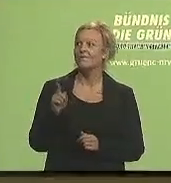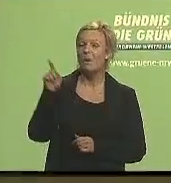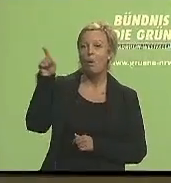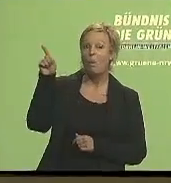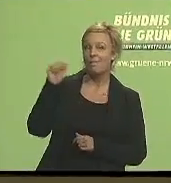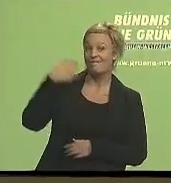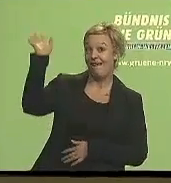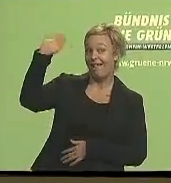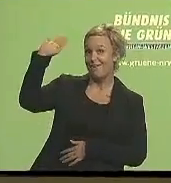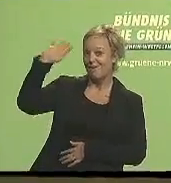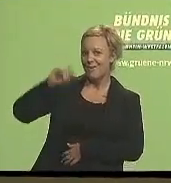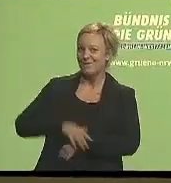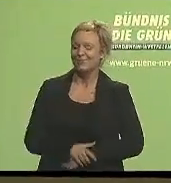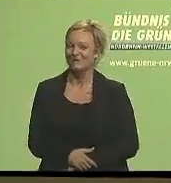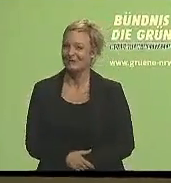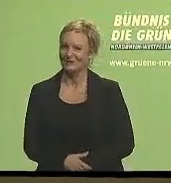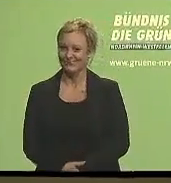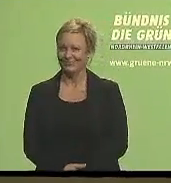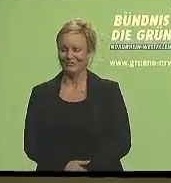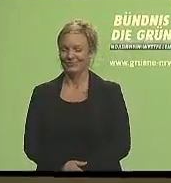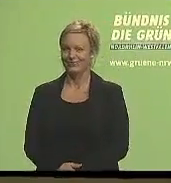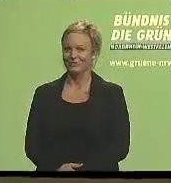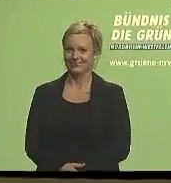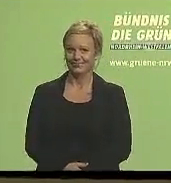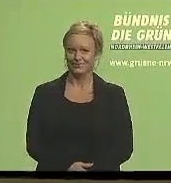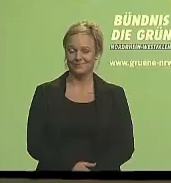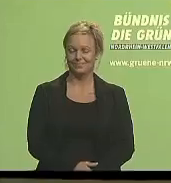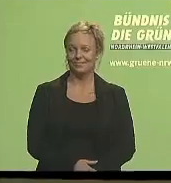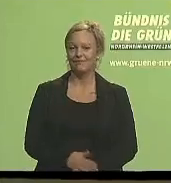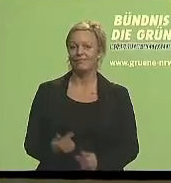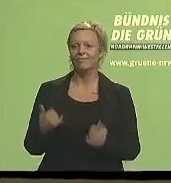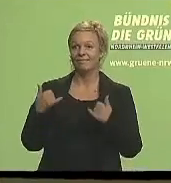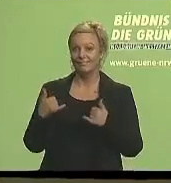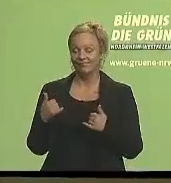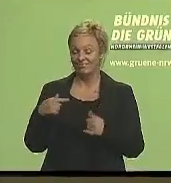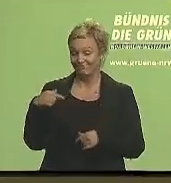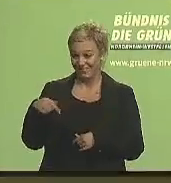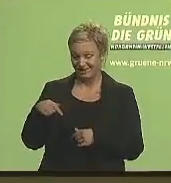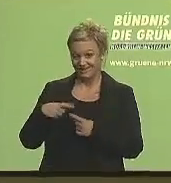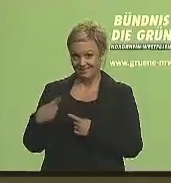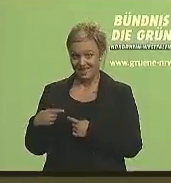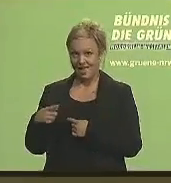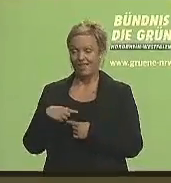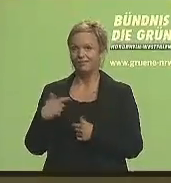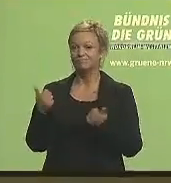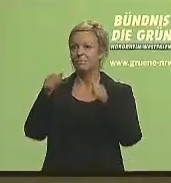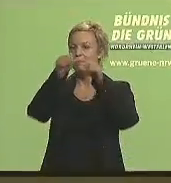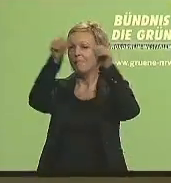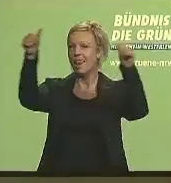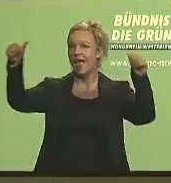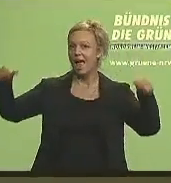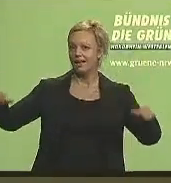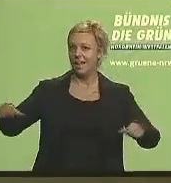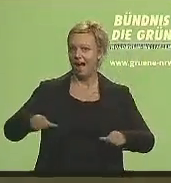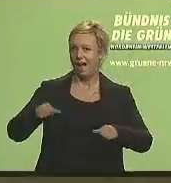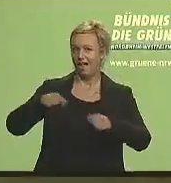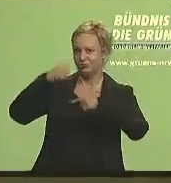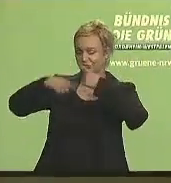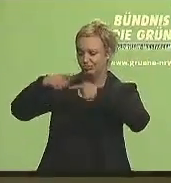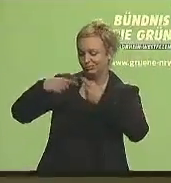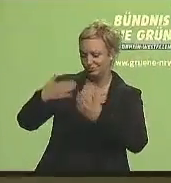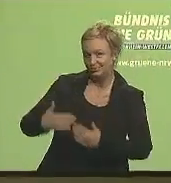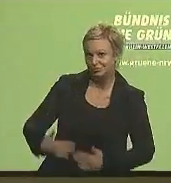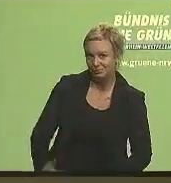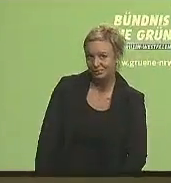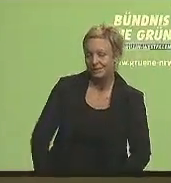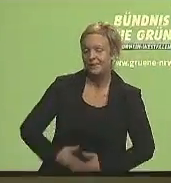hallo, genau. So, und hier wird jetzt gleich ein Plakat runtergelassen und da finden